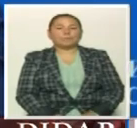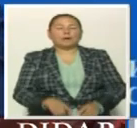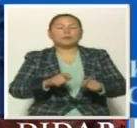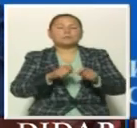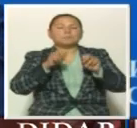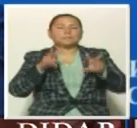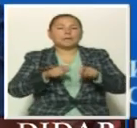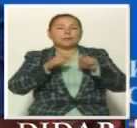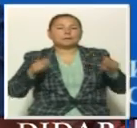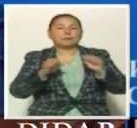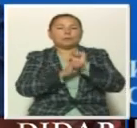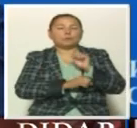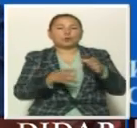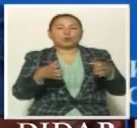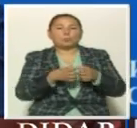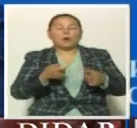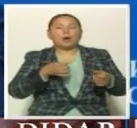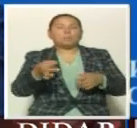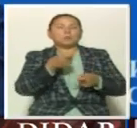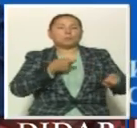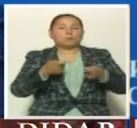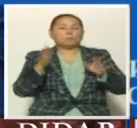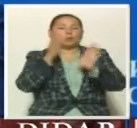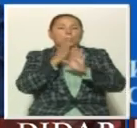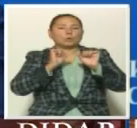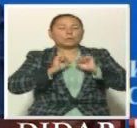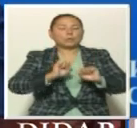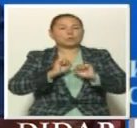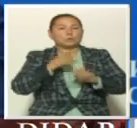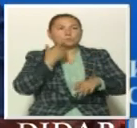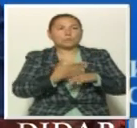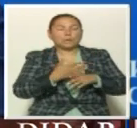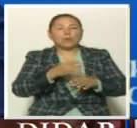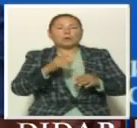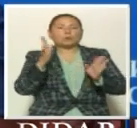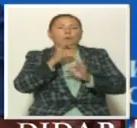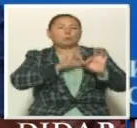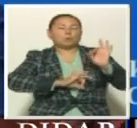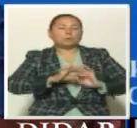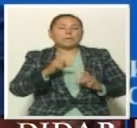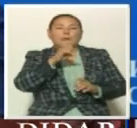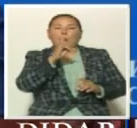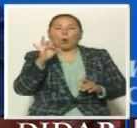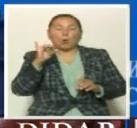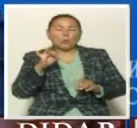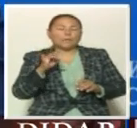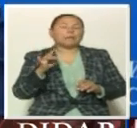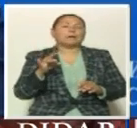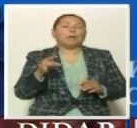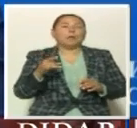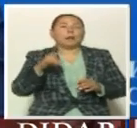Создана рабочая группа из сотрудников областного управления природных ресурсов и регулирования природопользования департамента экологии Актауского